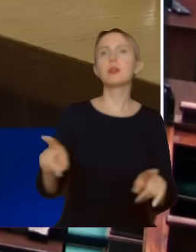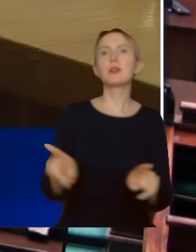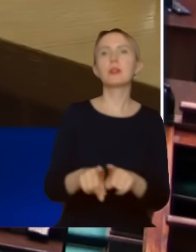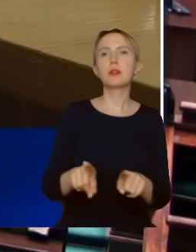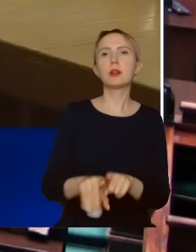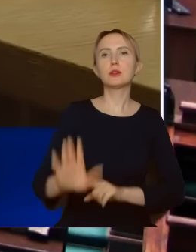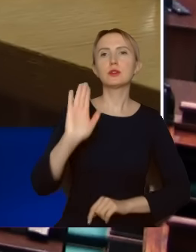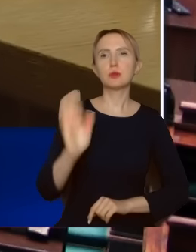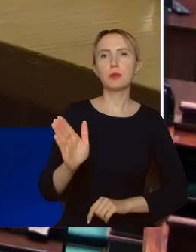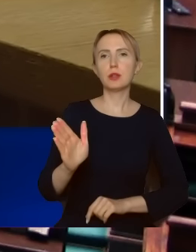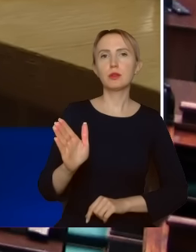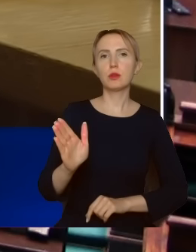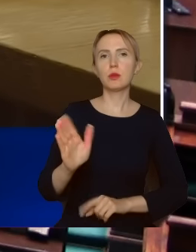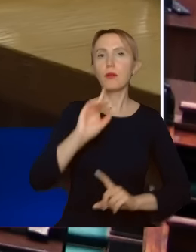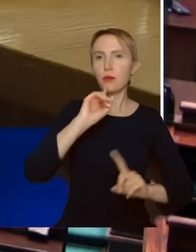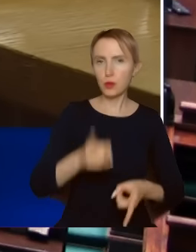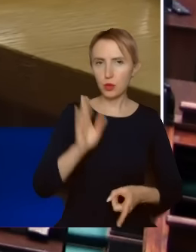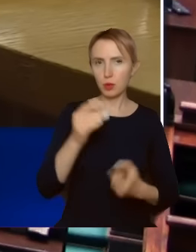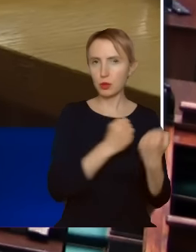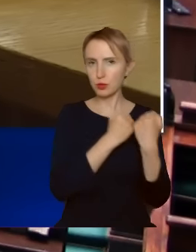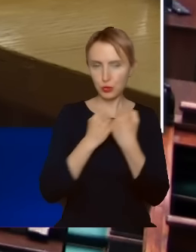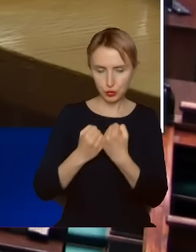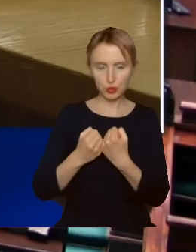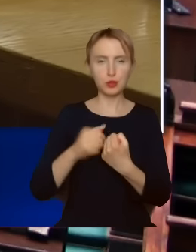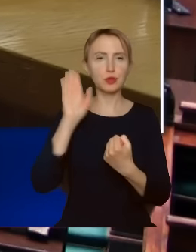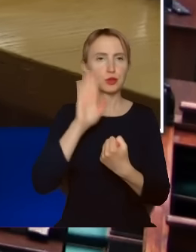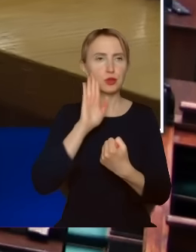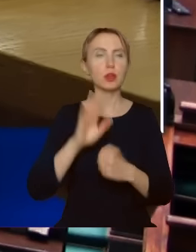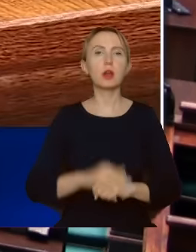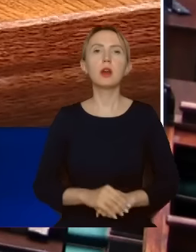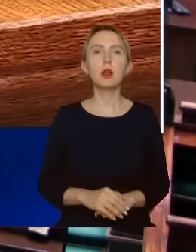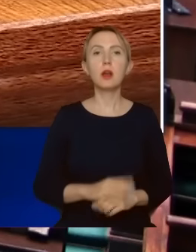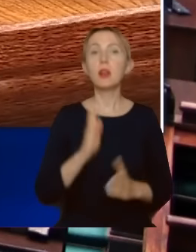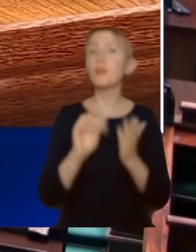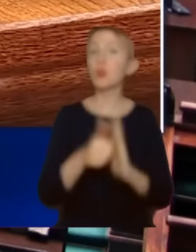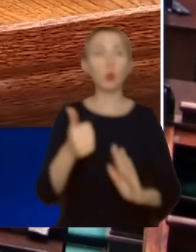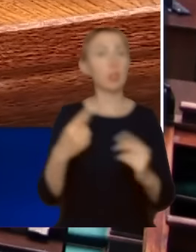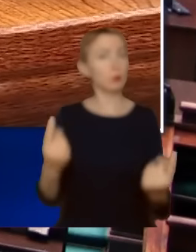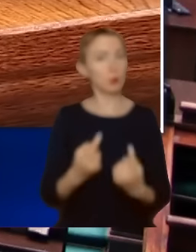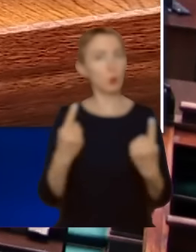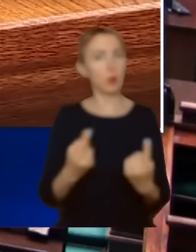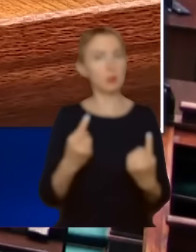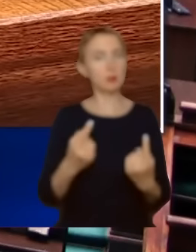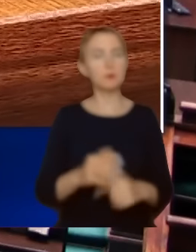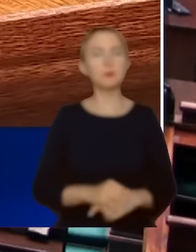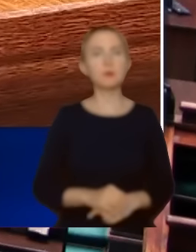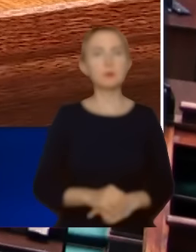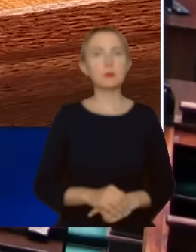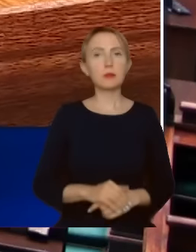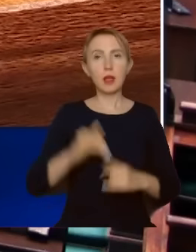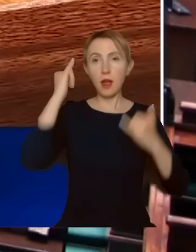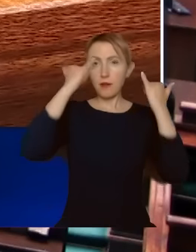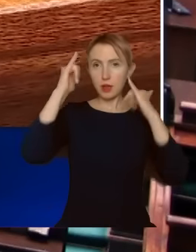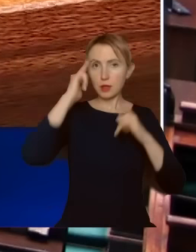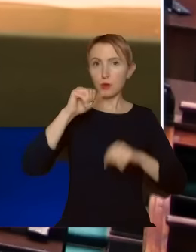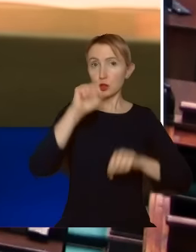zostaną te wyroki będą utrzymane w mocy tak jak mówiłem za wyjątkiem sytuacji w których sądu Była przez stronę